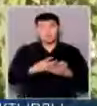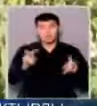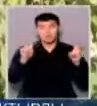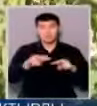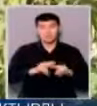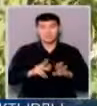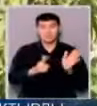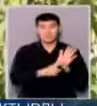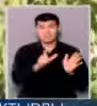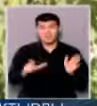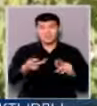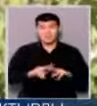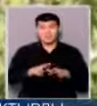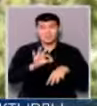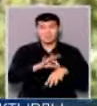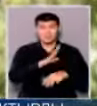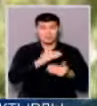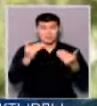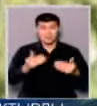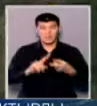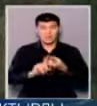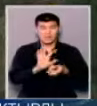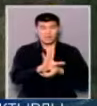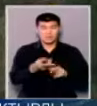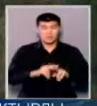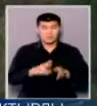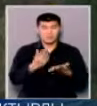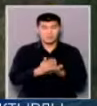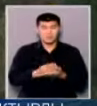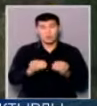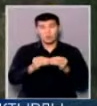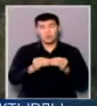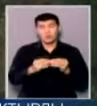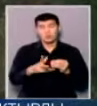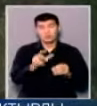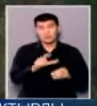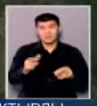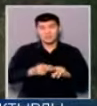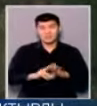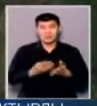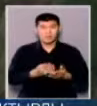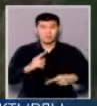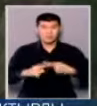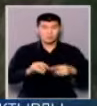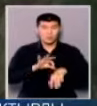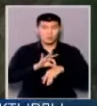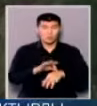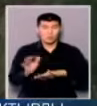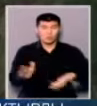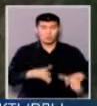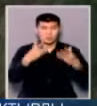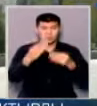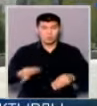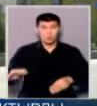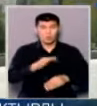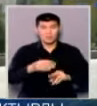нәтижесінде 8 адамнан инфекция анықталды. Коронавирустық диагнозы бар 13 науқаста ауру тиісті белгілермен өтуде. Өткен тәулікте